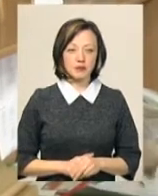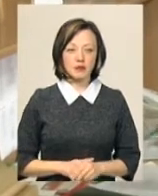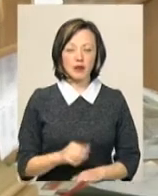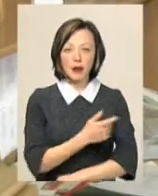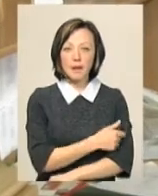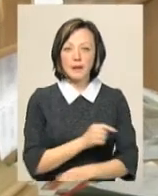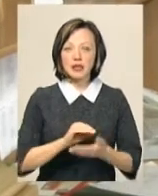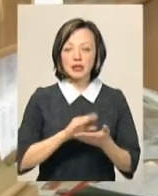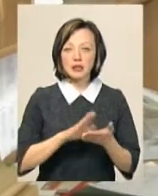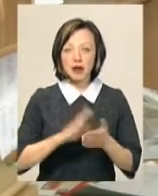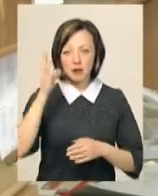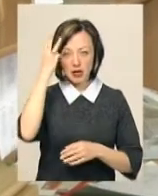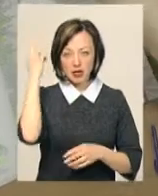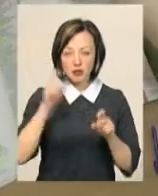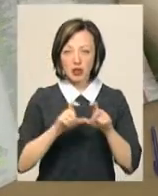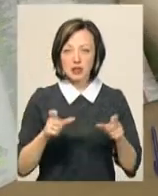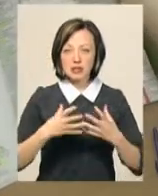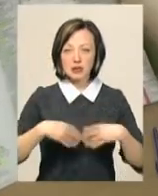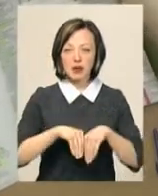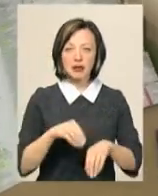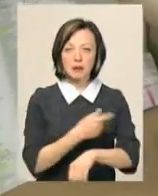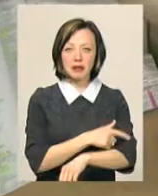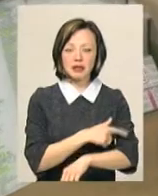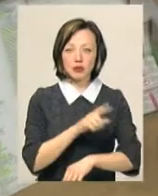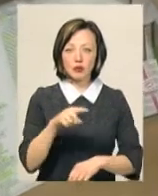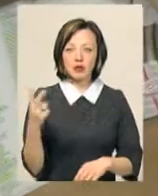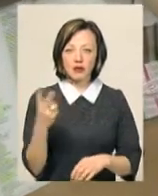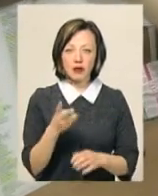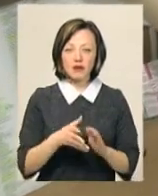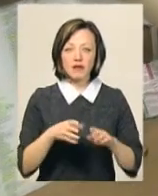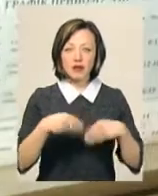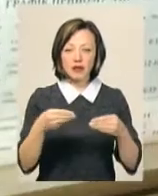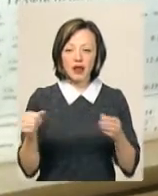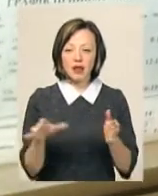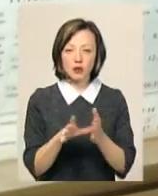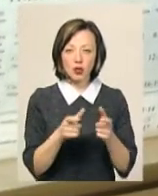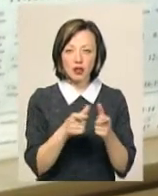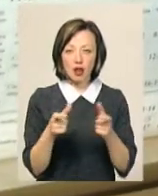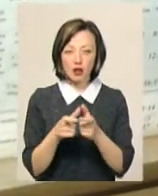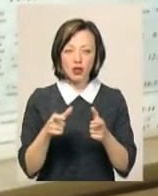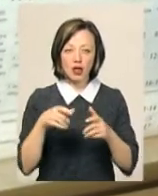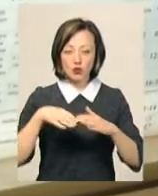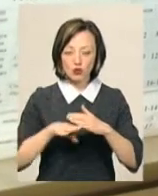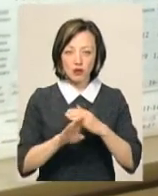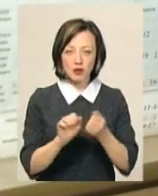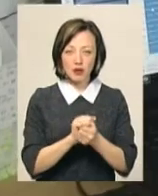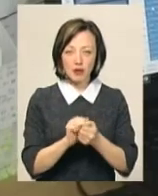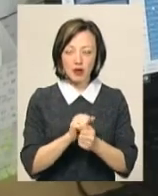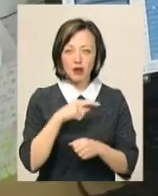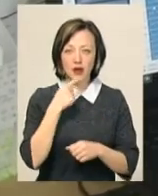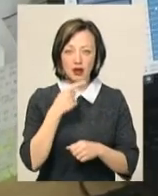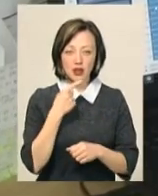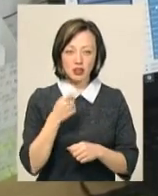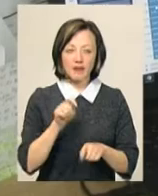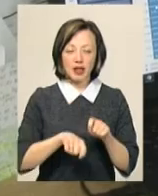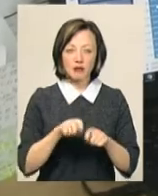Медреєстратор Хмельницької амбулаторії сімейної медицини номер 2 Аліна Міщерякова видає пацієнтам електронні талони, але роздруковані на папері. Розповідає, у